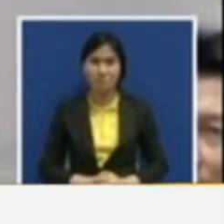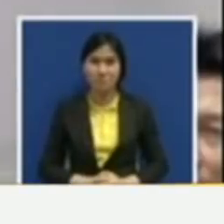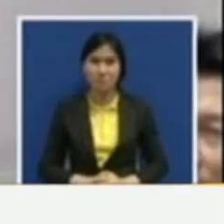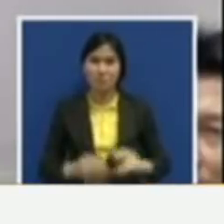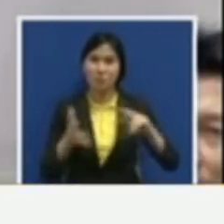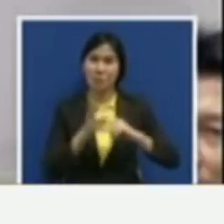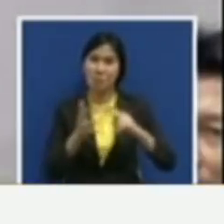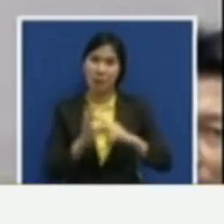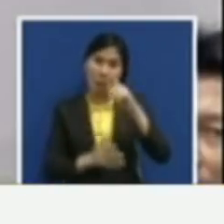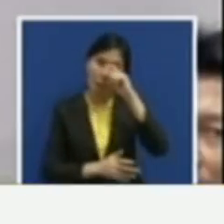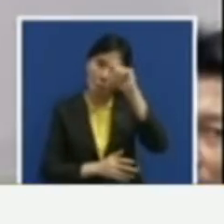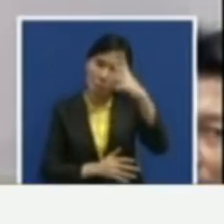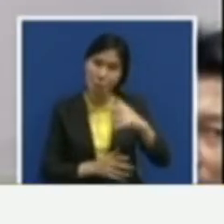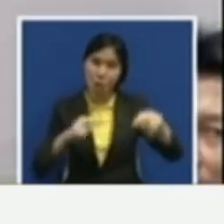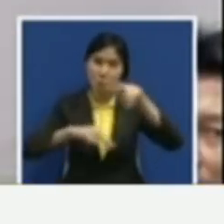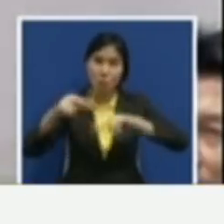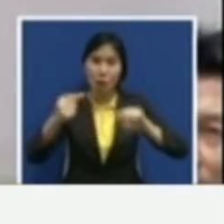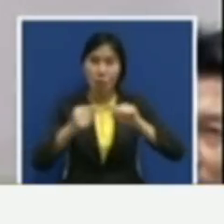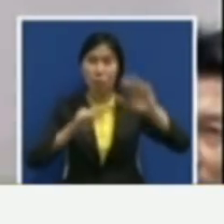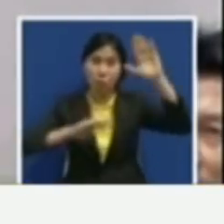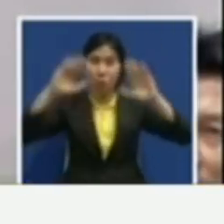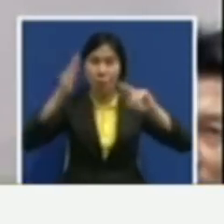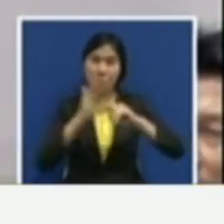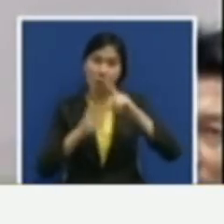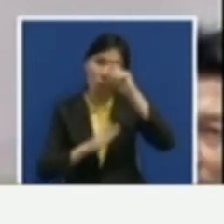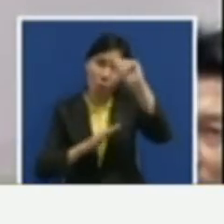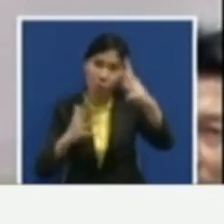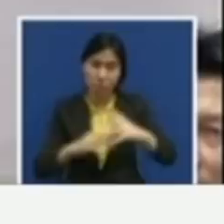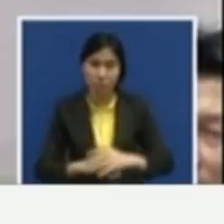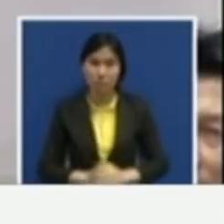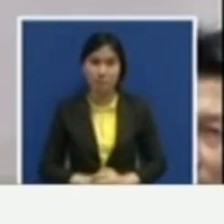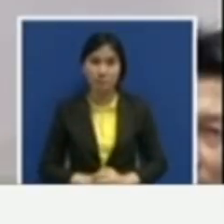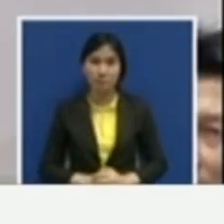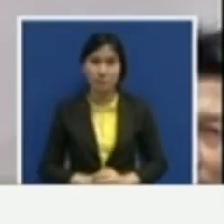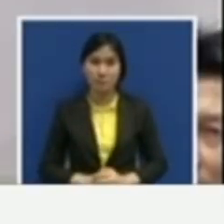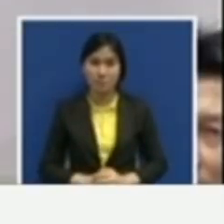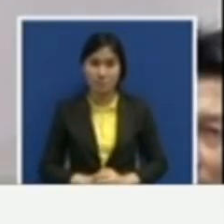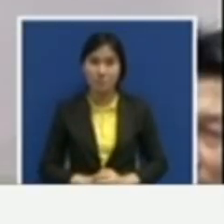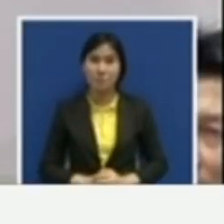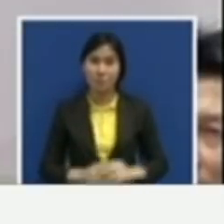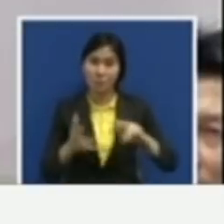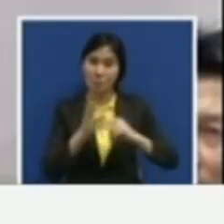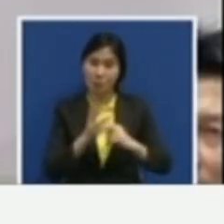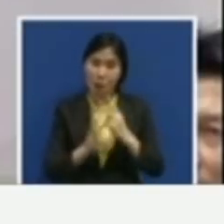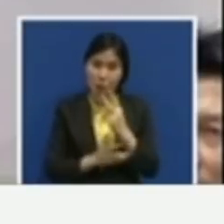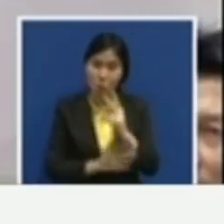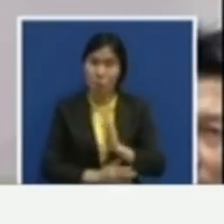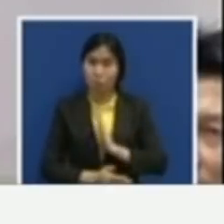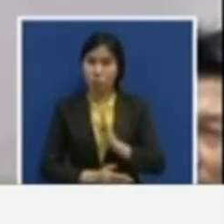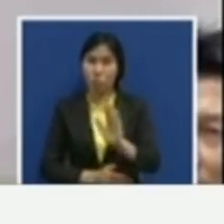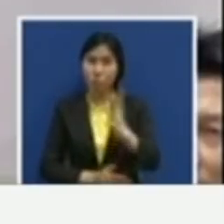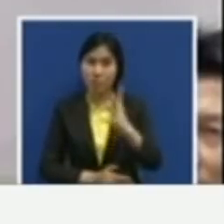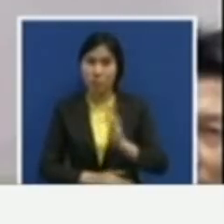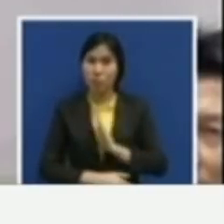ารพการปกครองระบอบประชาธิปไตยด้วยความบริสุทธิ์ใจประวัติศ